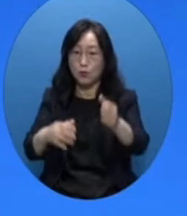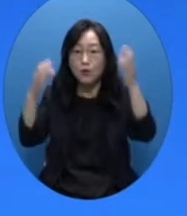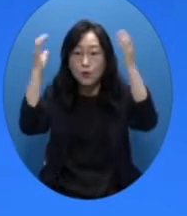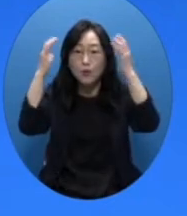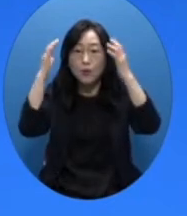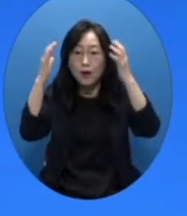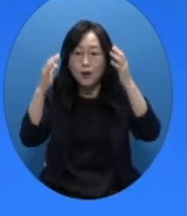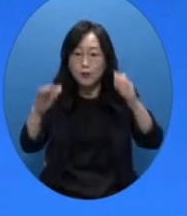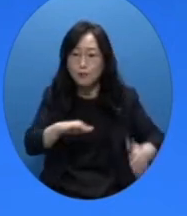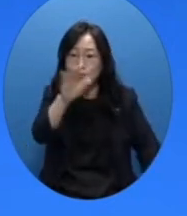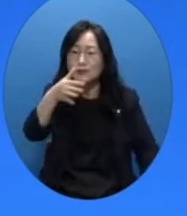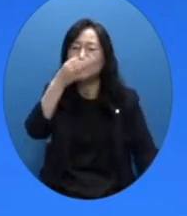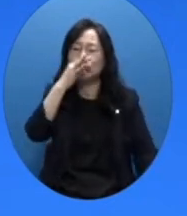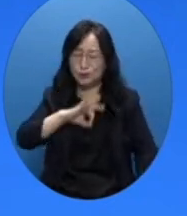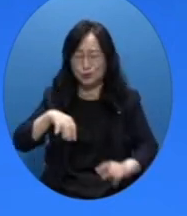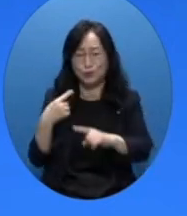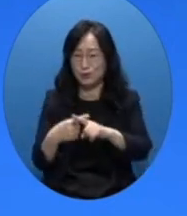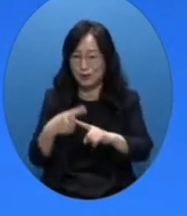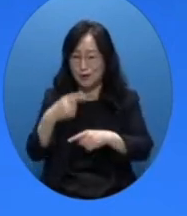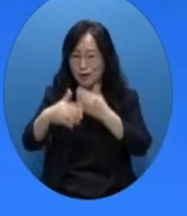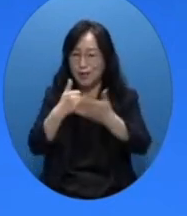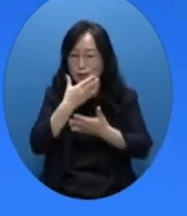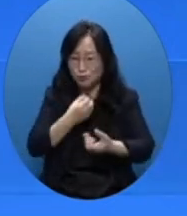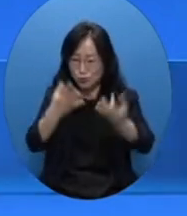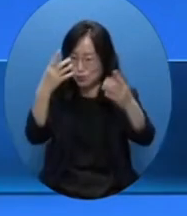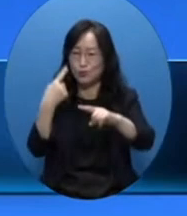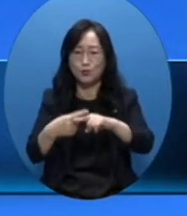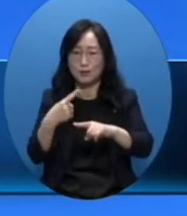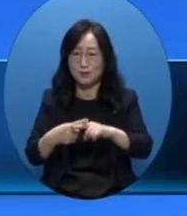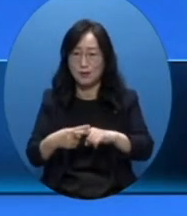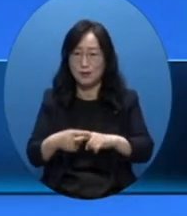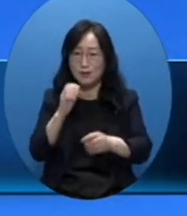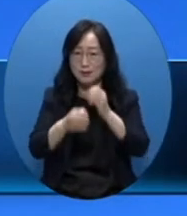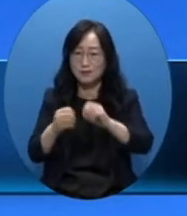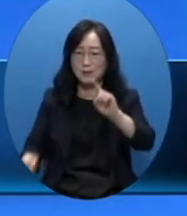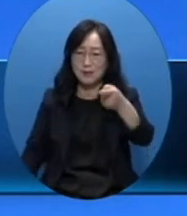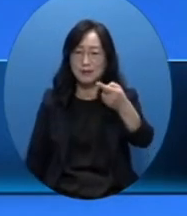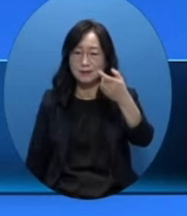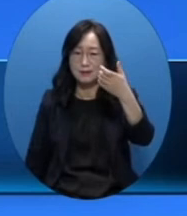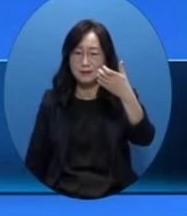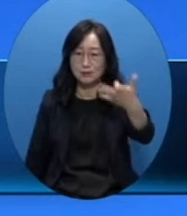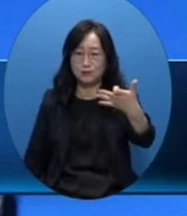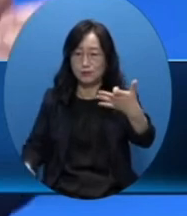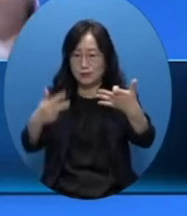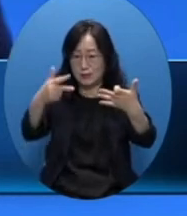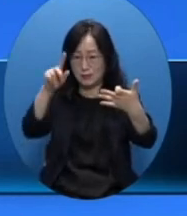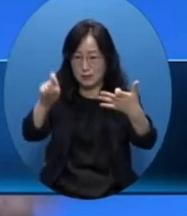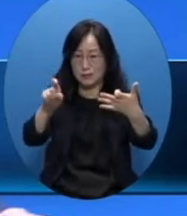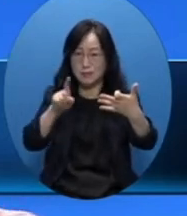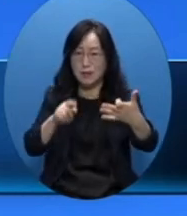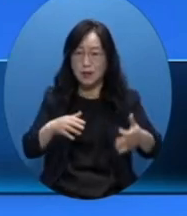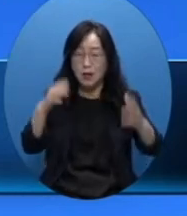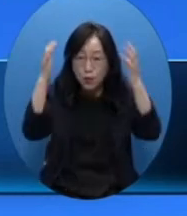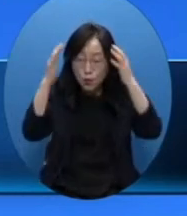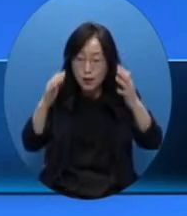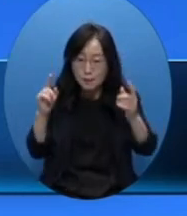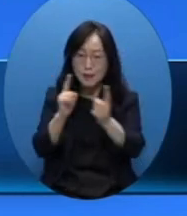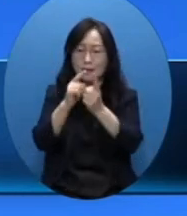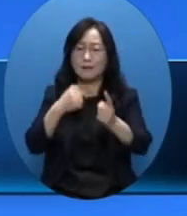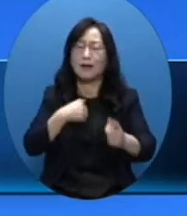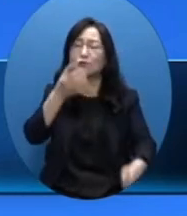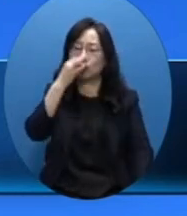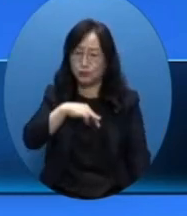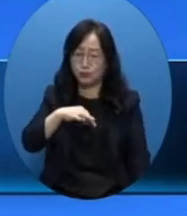우리에게 유익입니다. 하나님의 축복인 것입니다. 10편 119편 71절에 이어가지고 고백합니다. 고난당한 것이 내게 유익이라